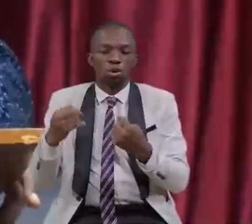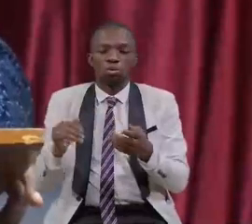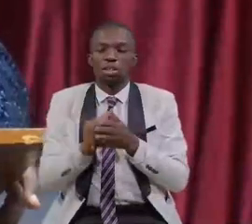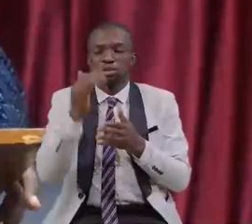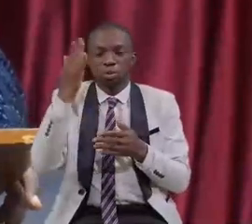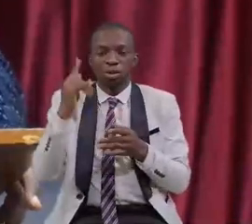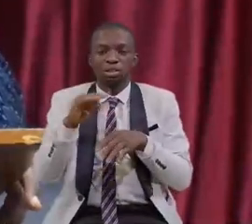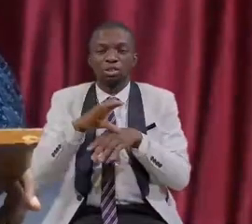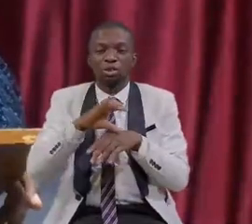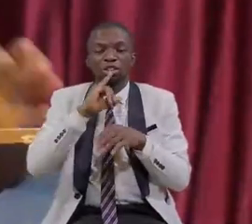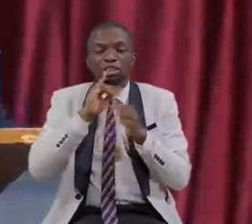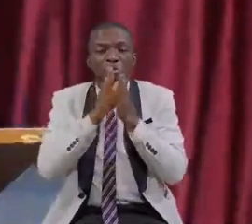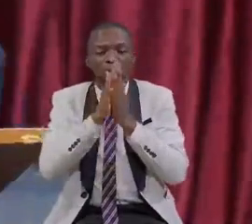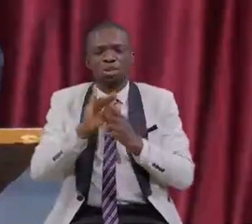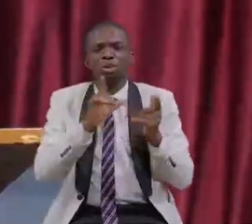Seigneur, quand viendras-tu?